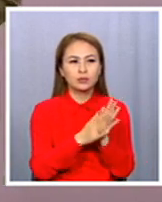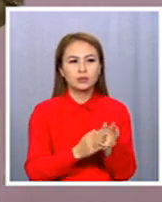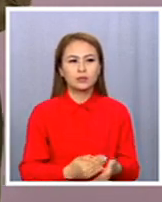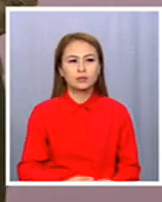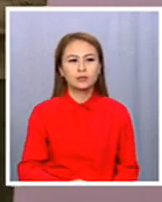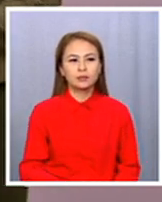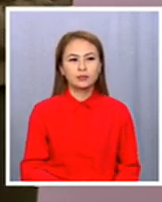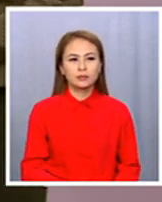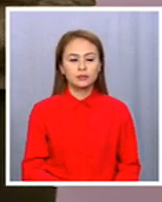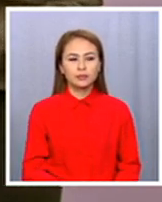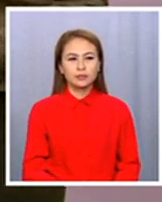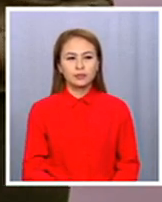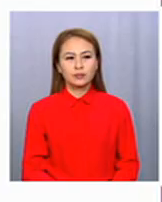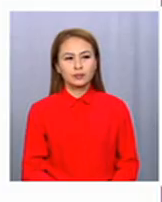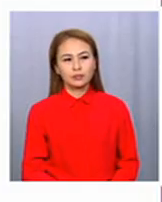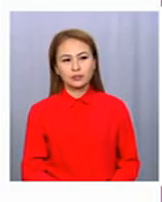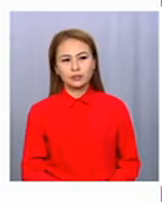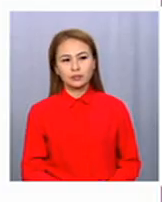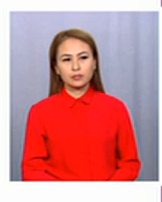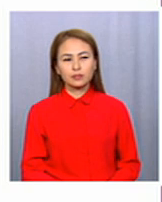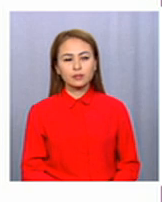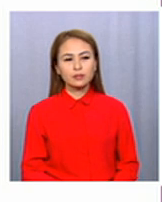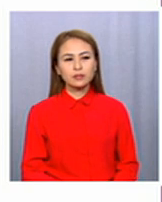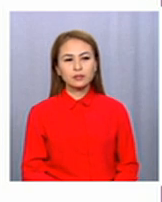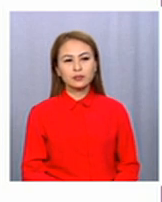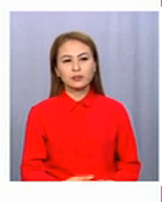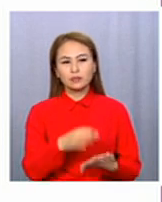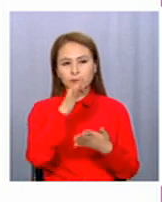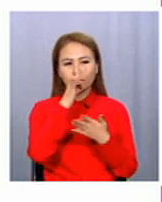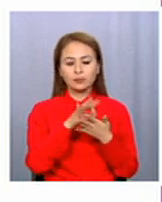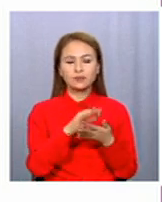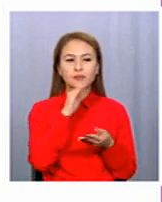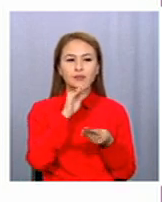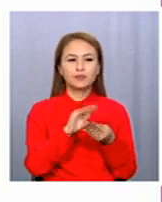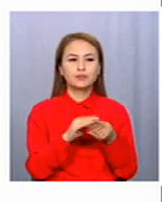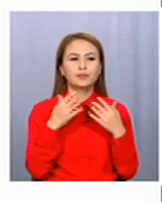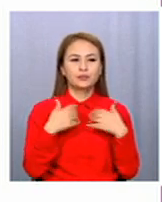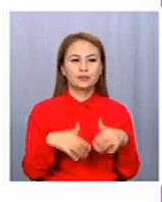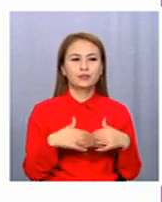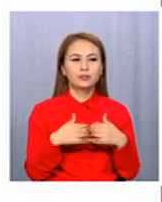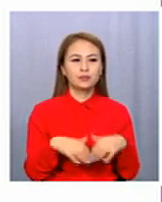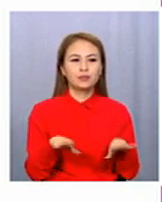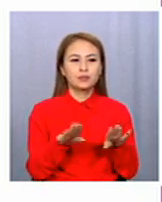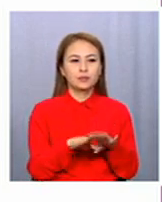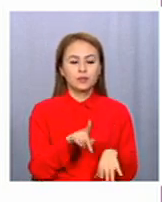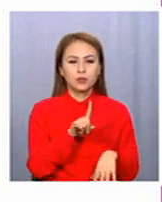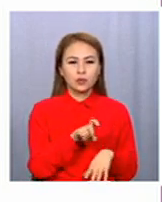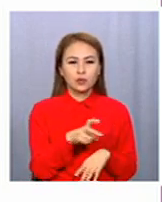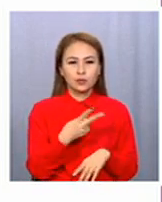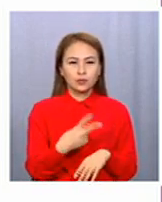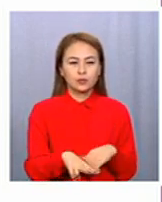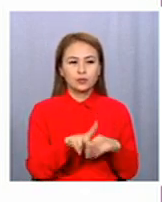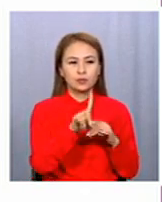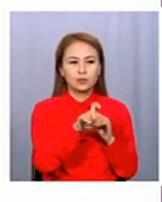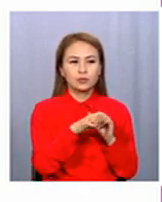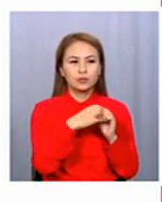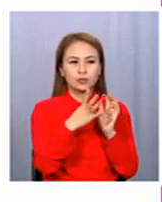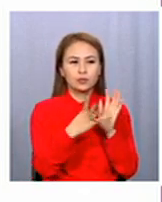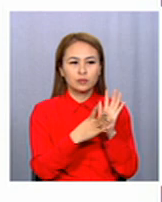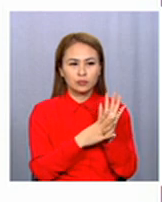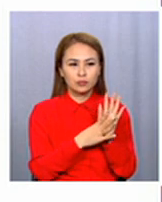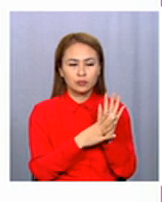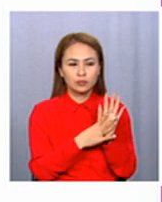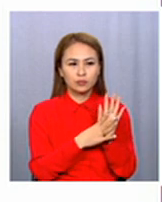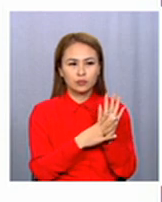Келесі бөлшекті салыстыру үшін мәндерін тағы есептеп аламыз. 120-дан 77-ге